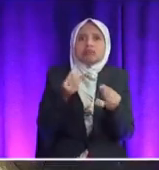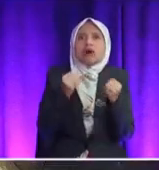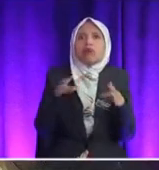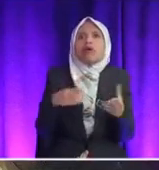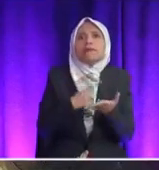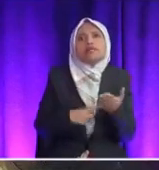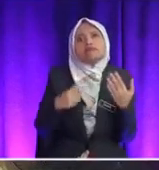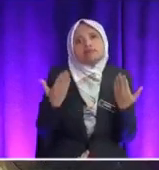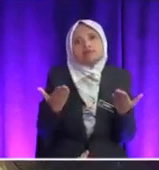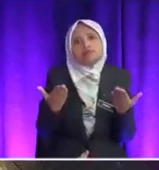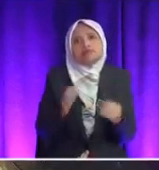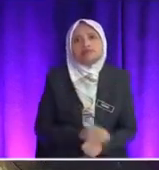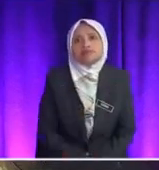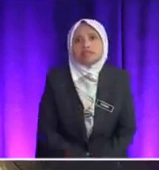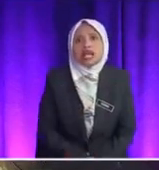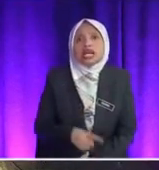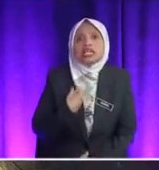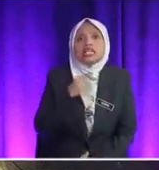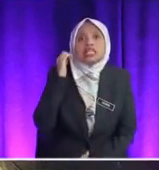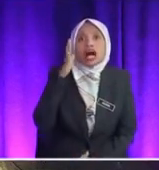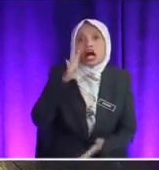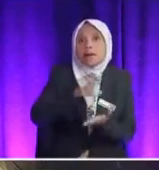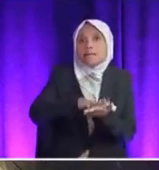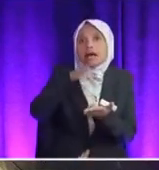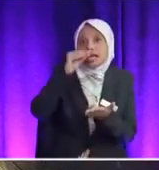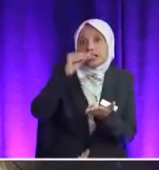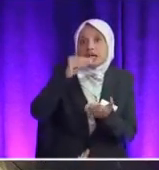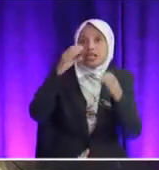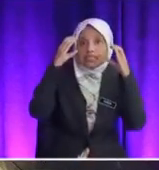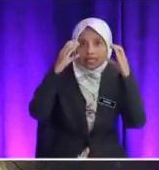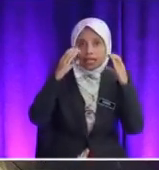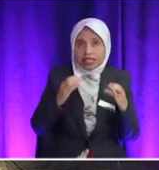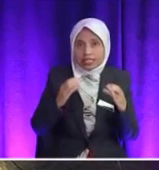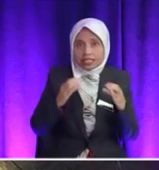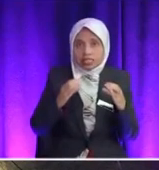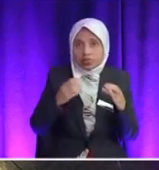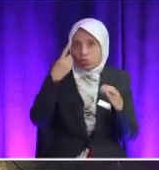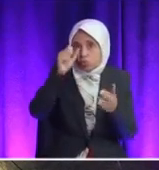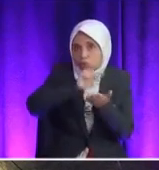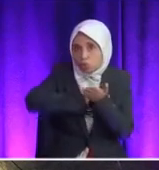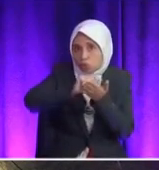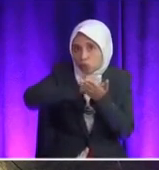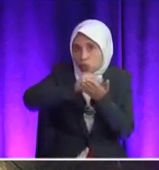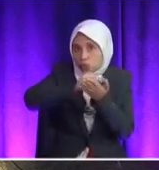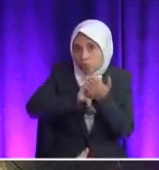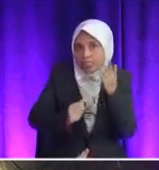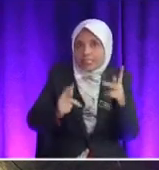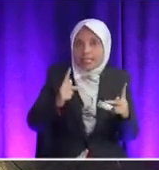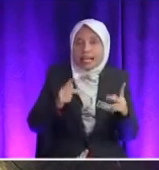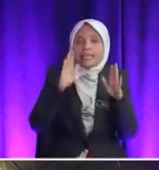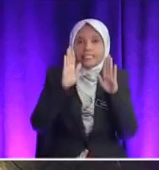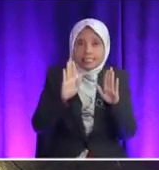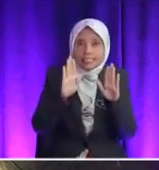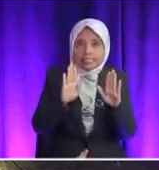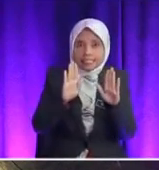terkenal ah serta ini kita akan belajar cari Teknik ini untuk mencuci kendaraan rehat